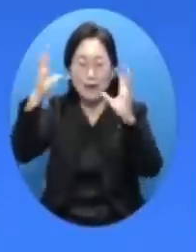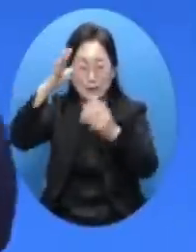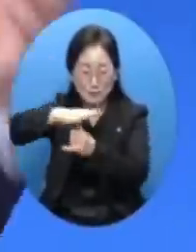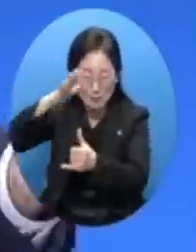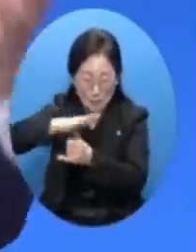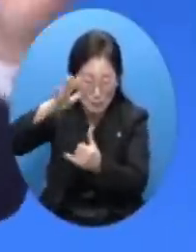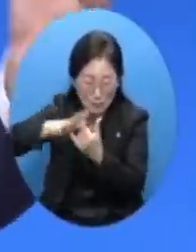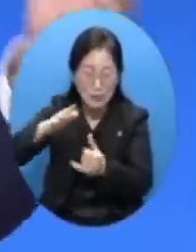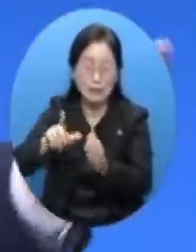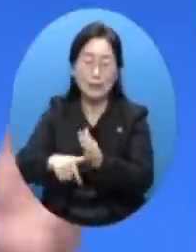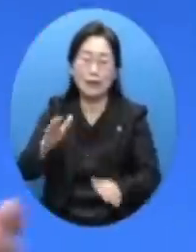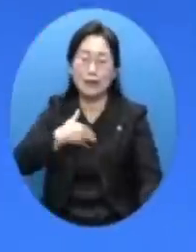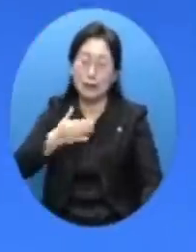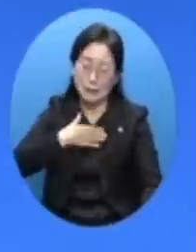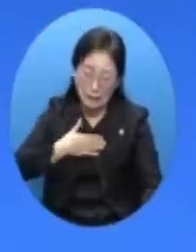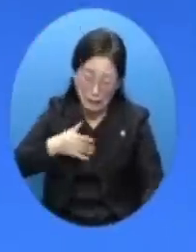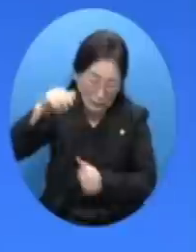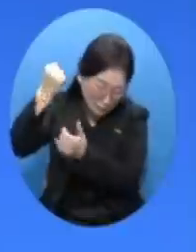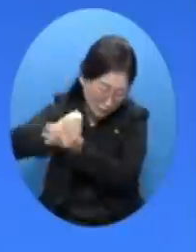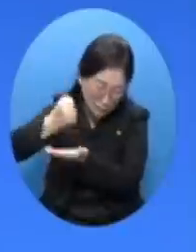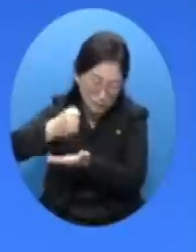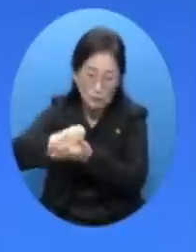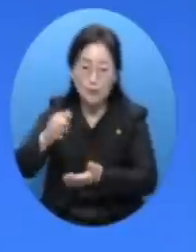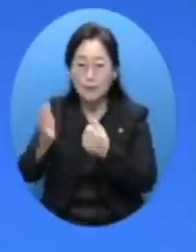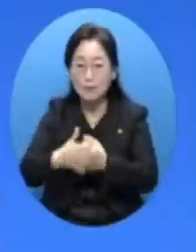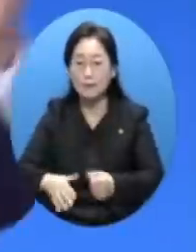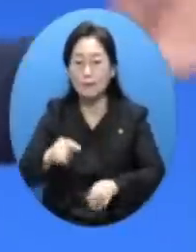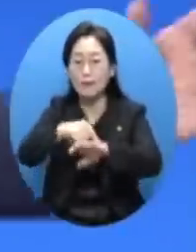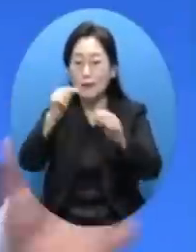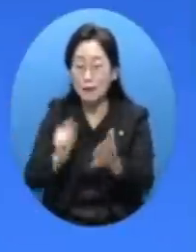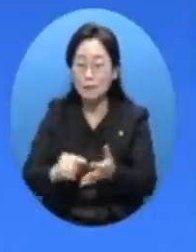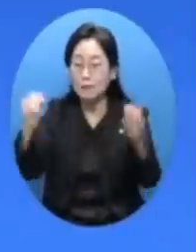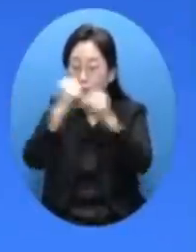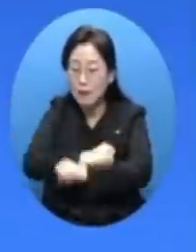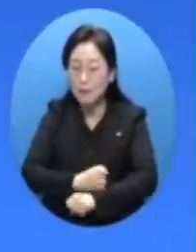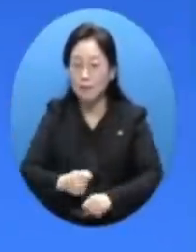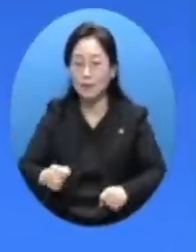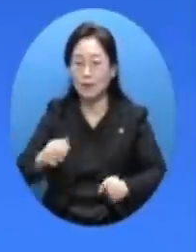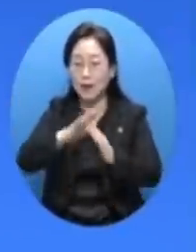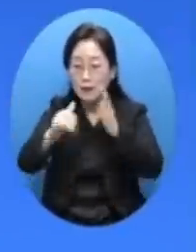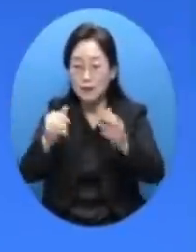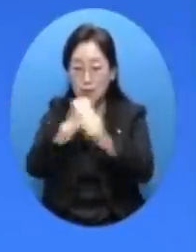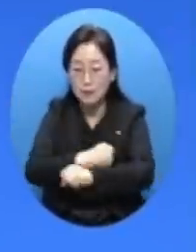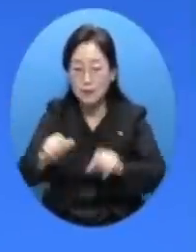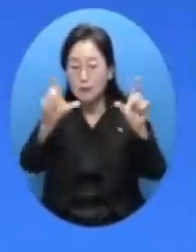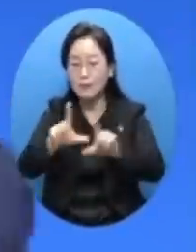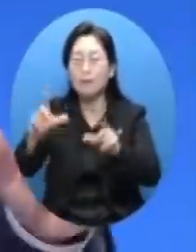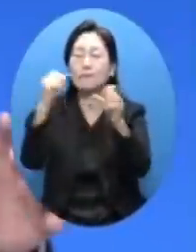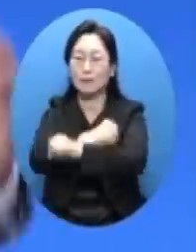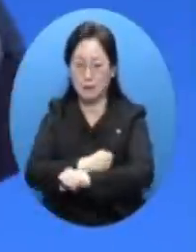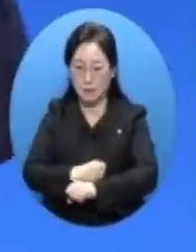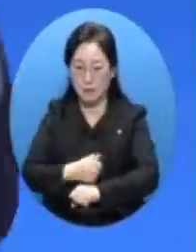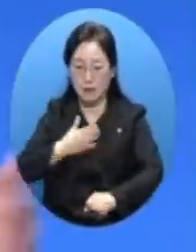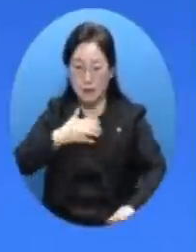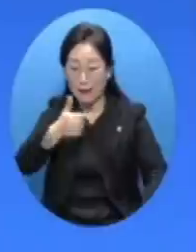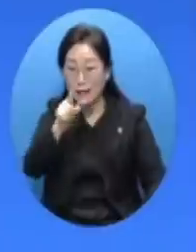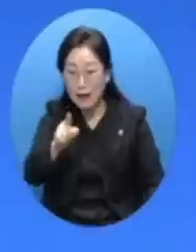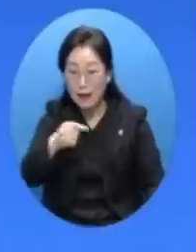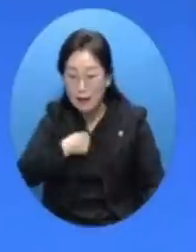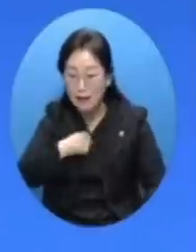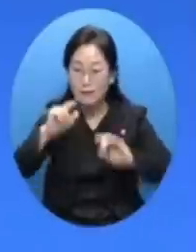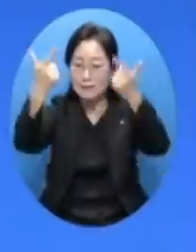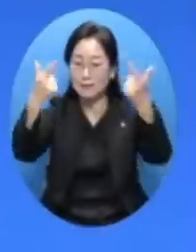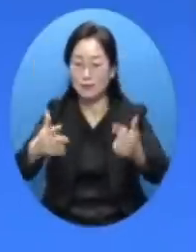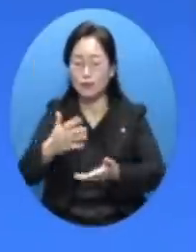이런데 내가입니다. 그 내가 때문에 자신이 망하고 가정이 망하고 삶이 망하는 것입니다. 내가가 아닙니다. 주님이